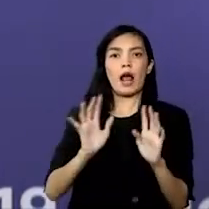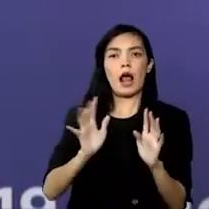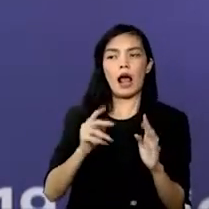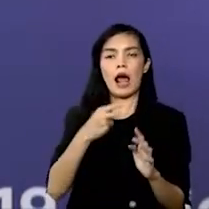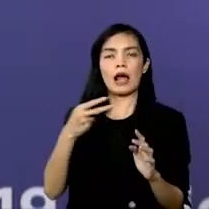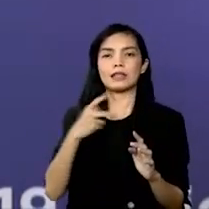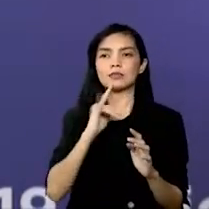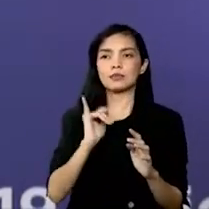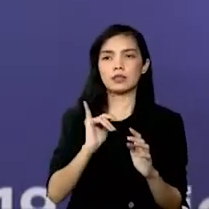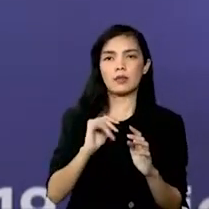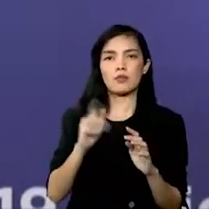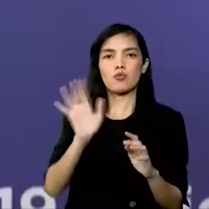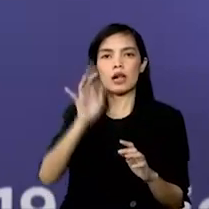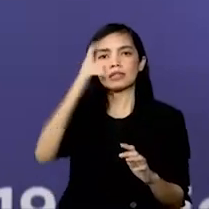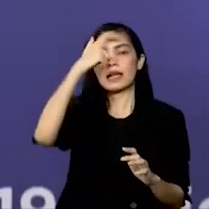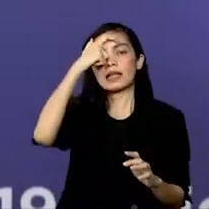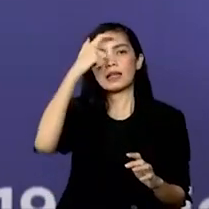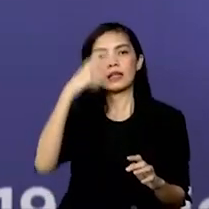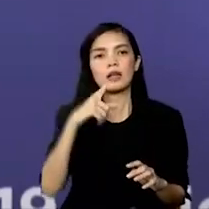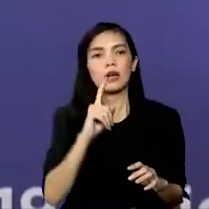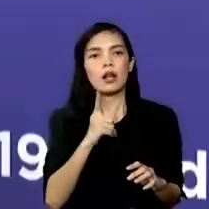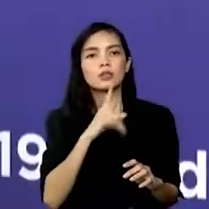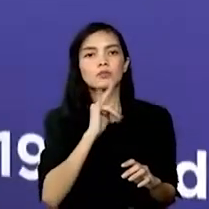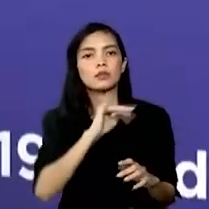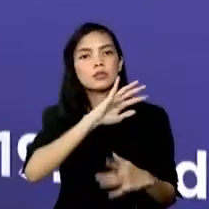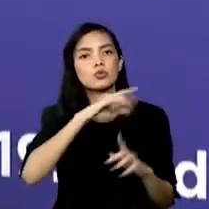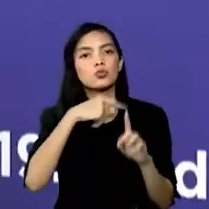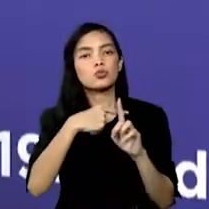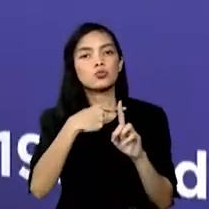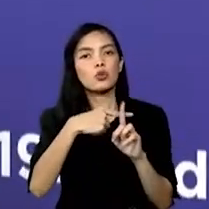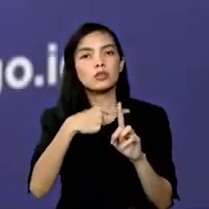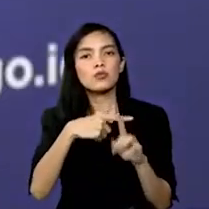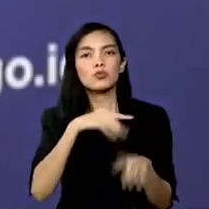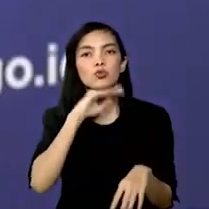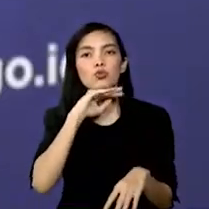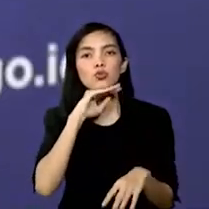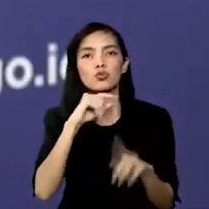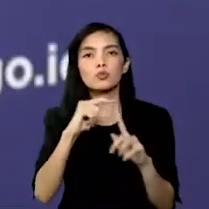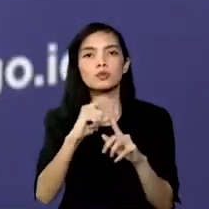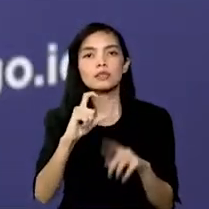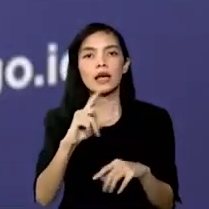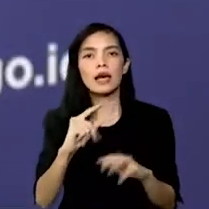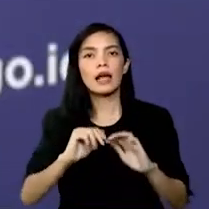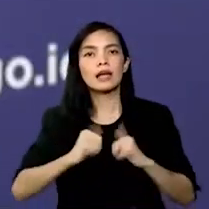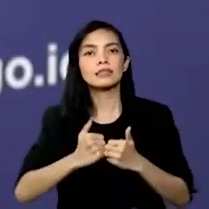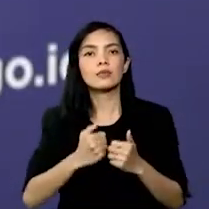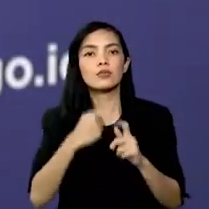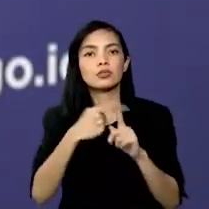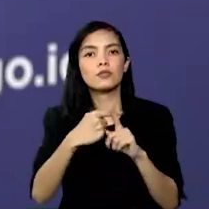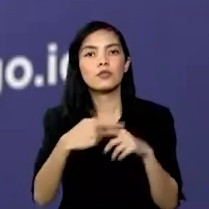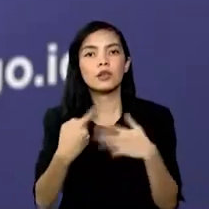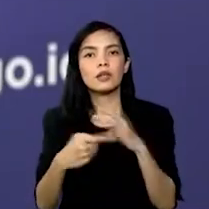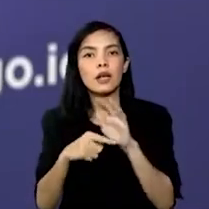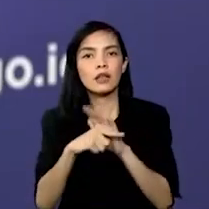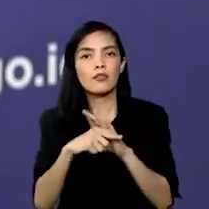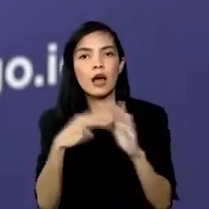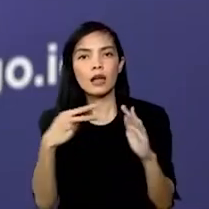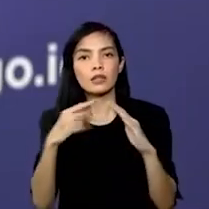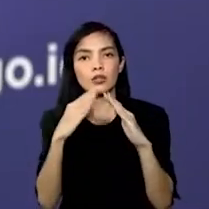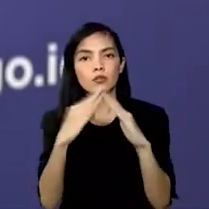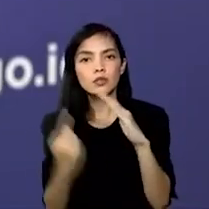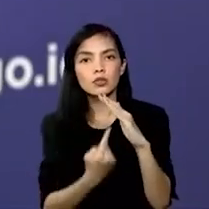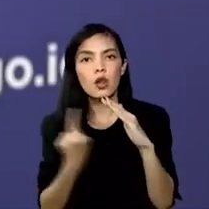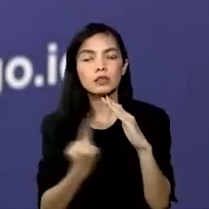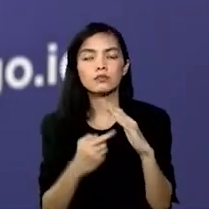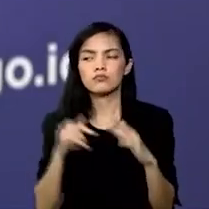itu kita taruh di mana nih yang positif nih semua yang posts selama menunggu sampai keluar PCR positif atau negatif mereka harus ditolak hidung